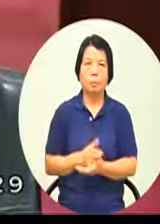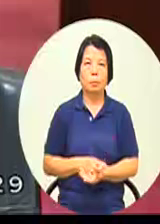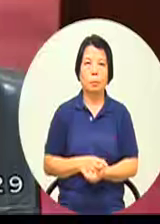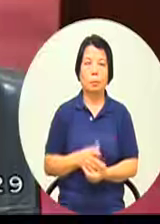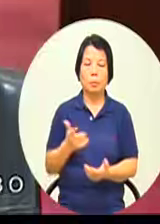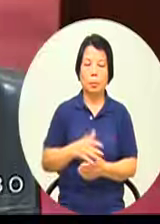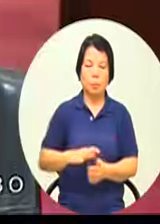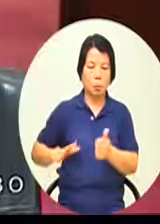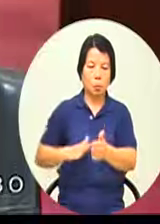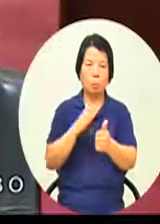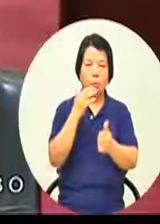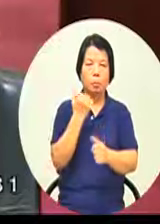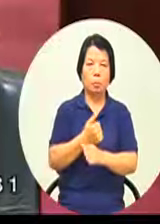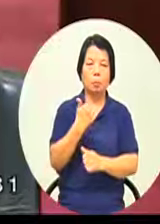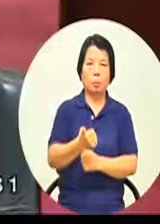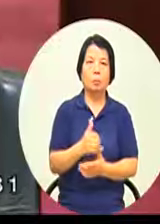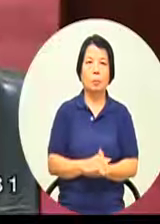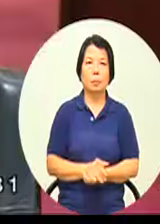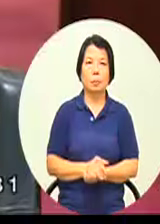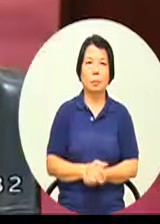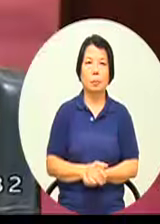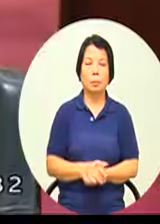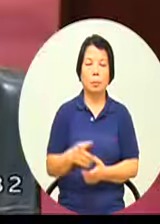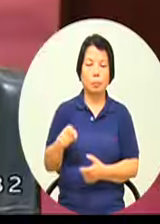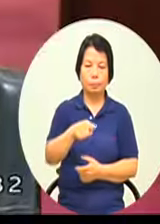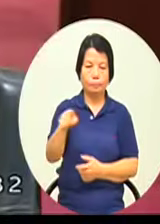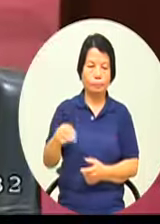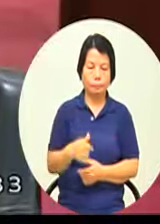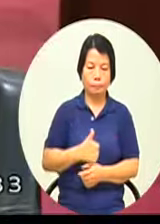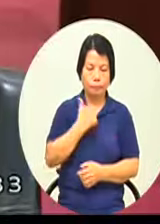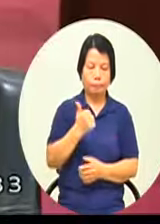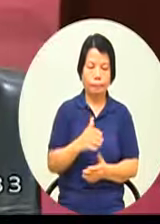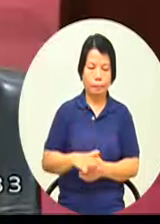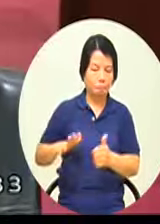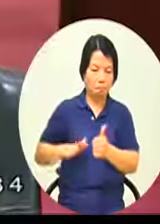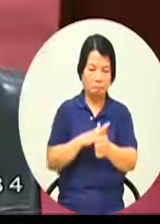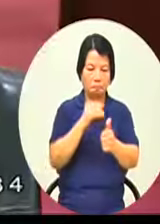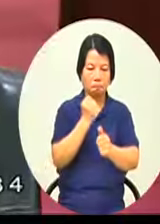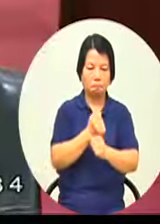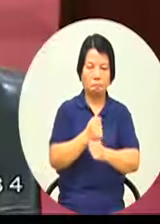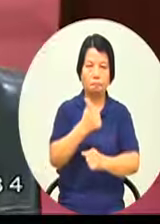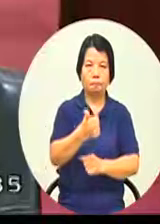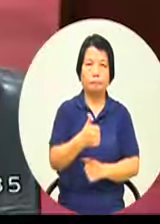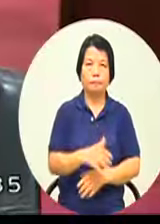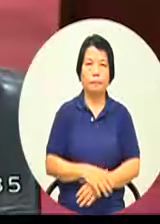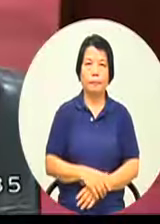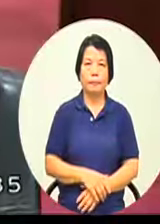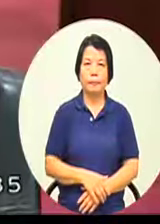了，啊，甲韩总对不对？吼，大家真正领导了真正袂歹。